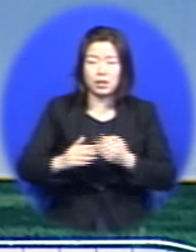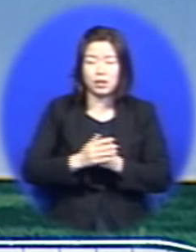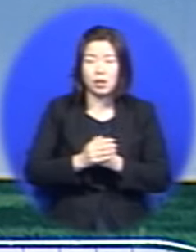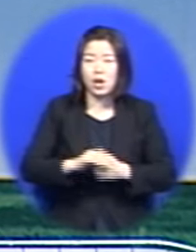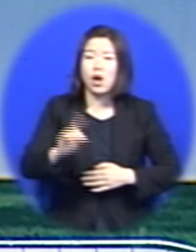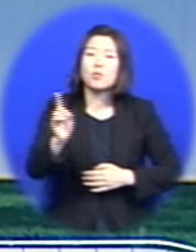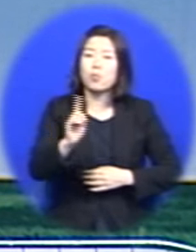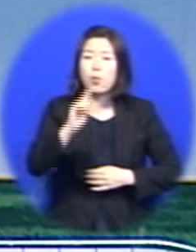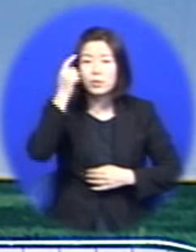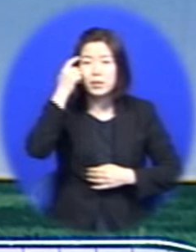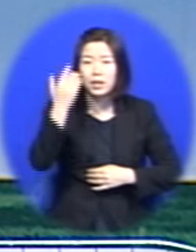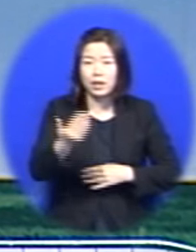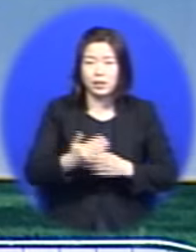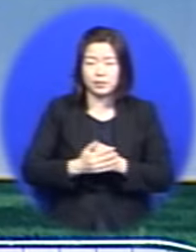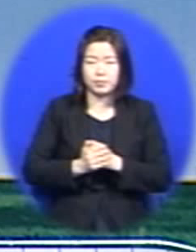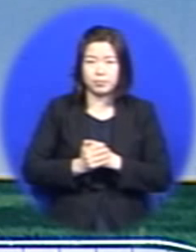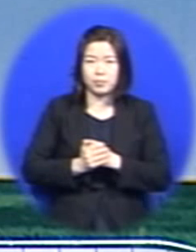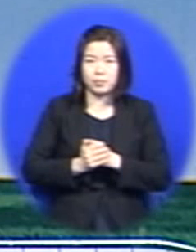무엇이죠?